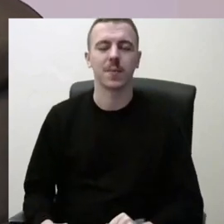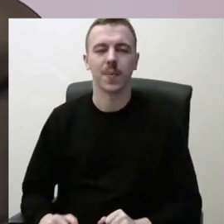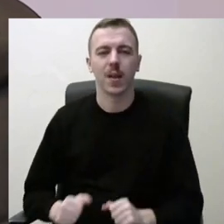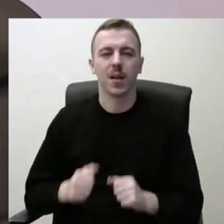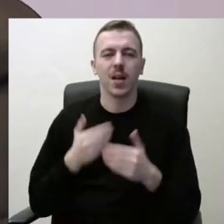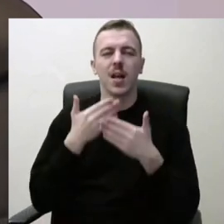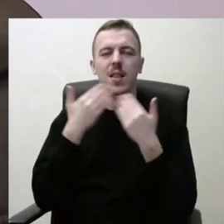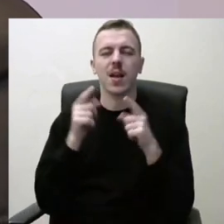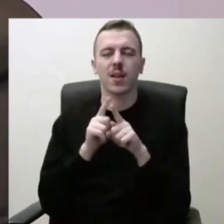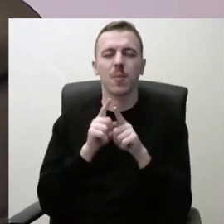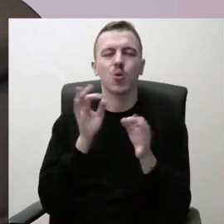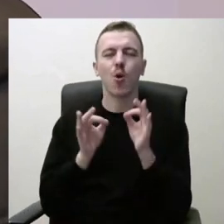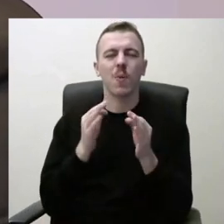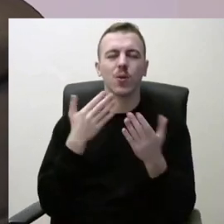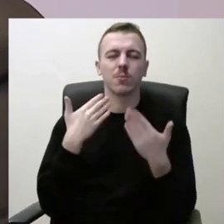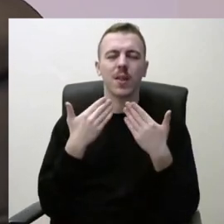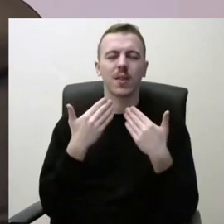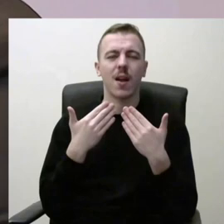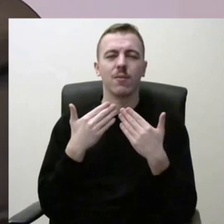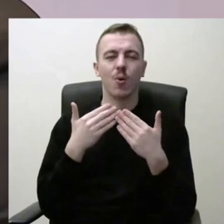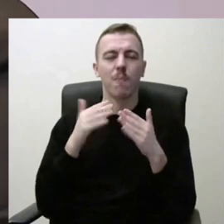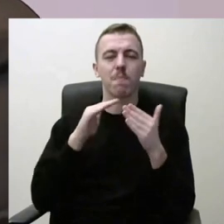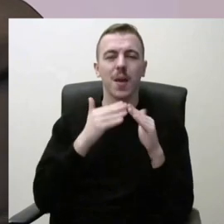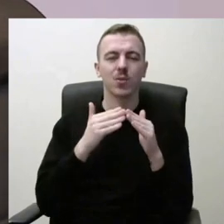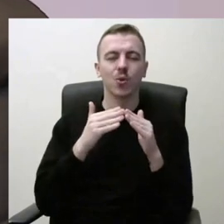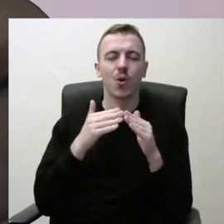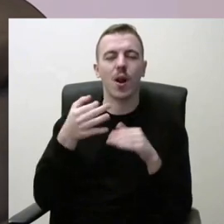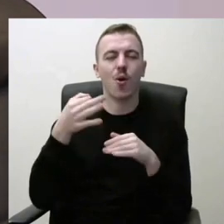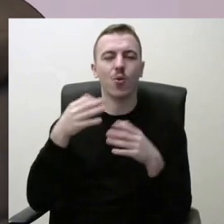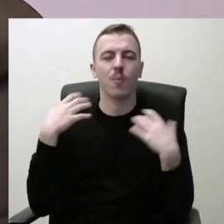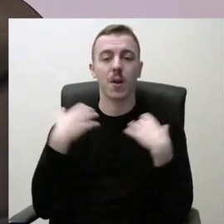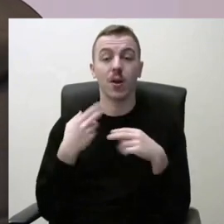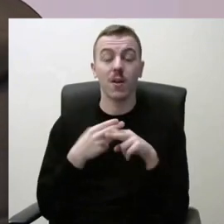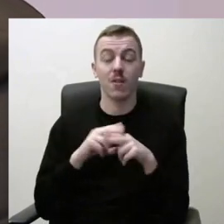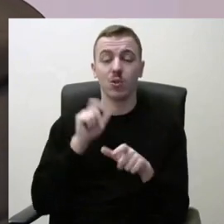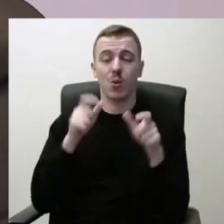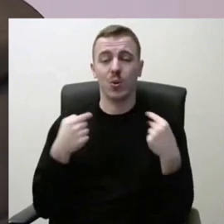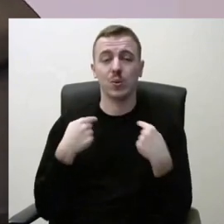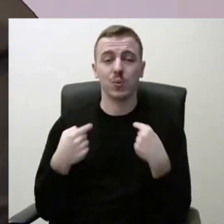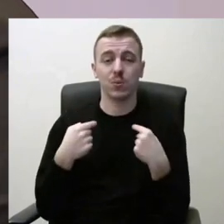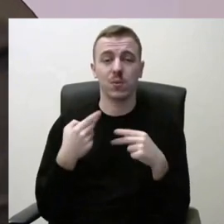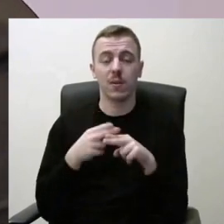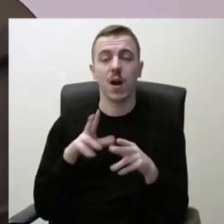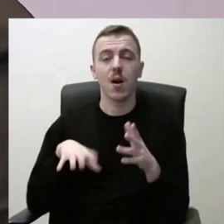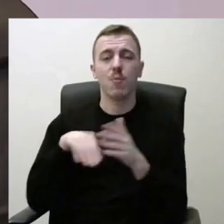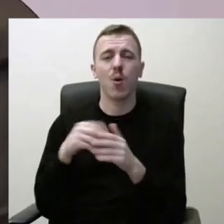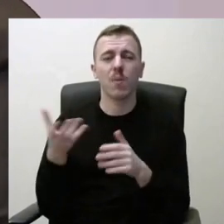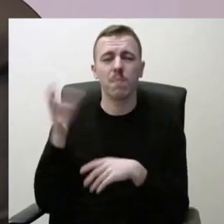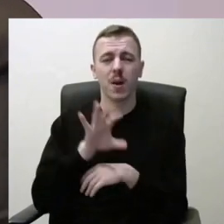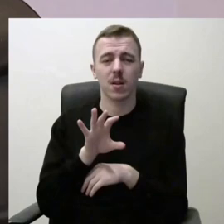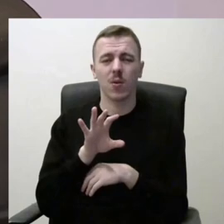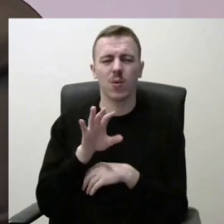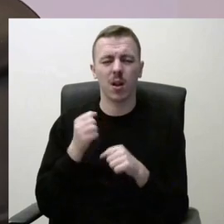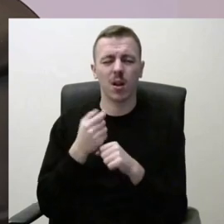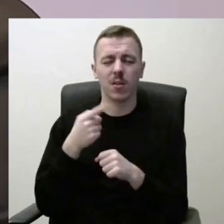normalaus bendravimo tarp miesto ar tarp rajono mero, dėl ko ir nukenčia žmonės, turėdami priversti permokėti na, kosminius pinigus tam,